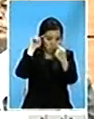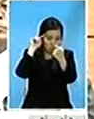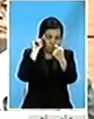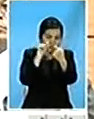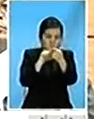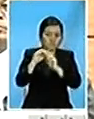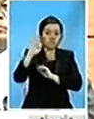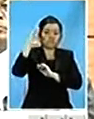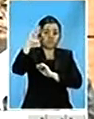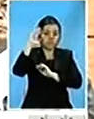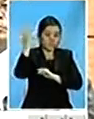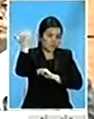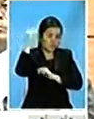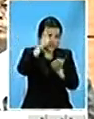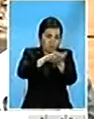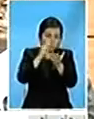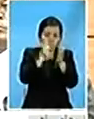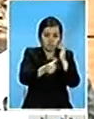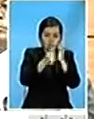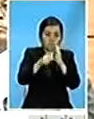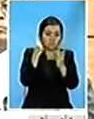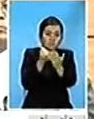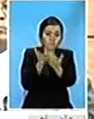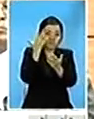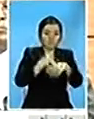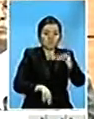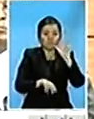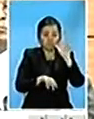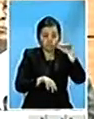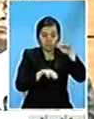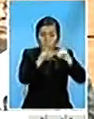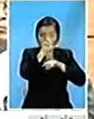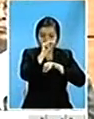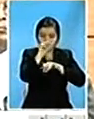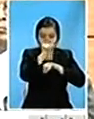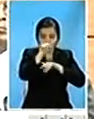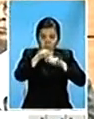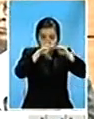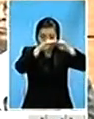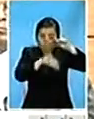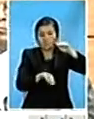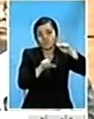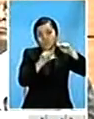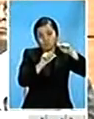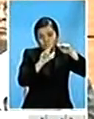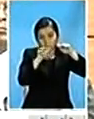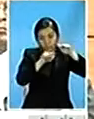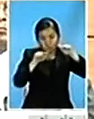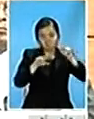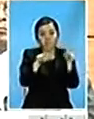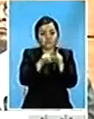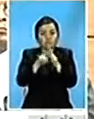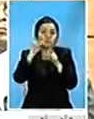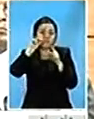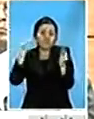าลจาก 30% หรือ 23% และพบว่ามีผู้ประกอบการที่ประสบภัยน้ำท่วมไม่สามารถที่จะ